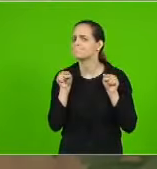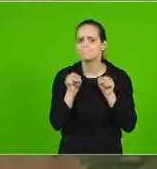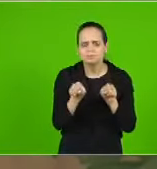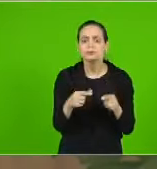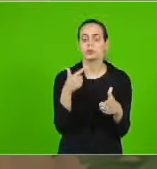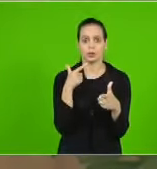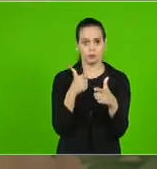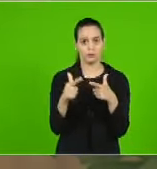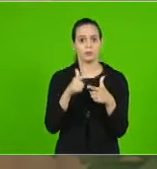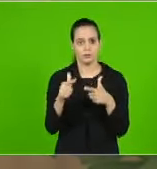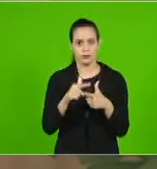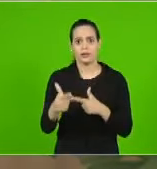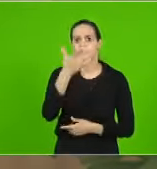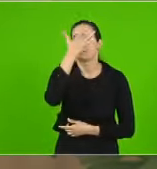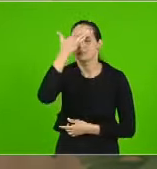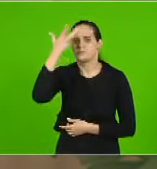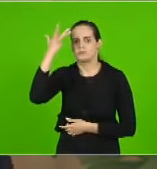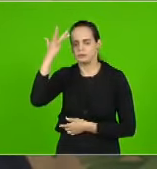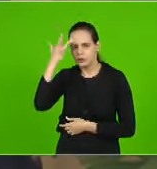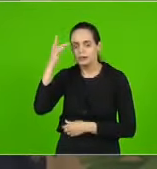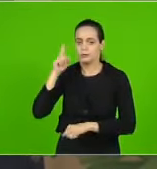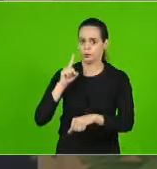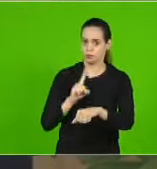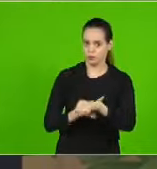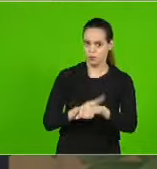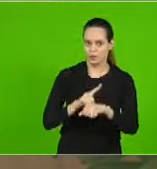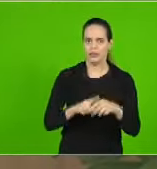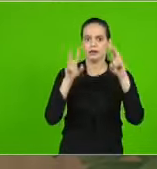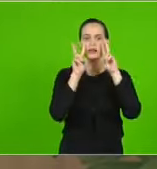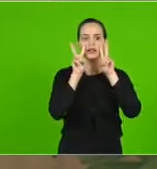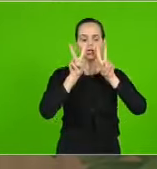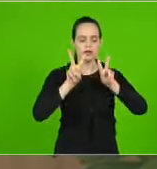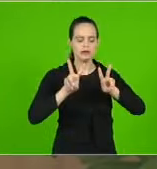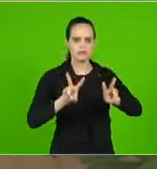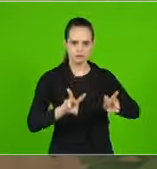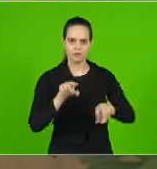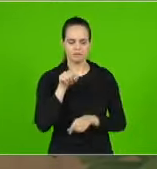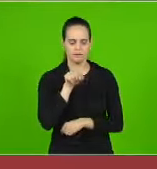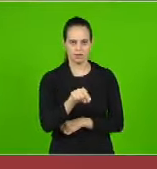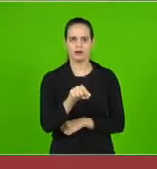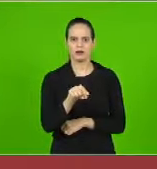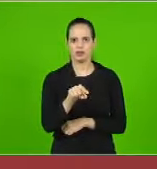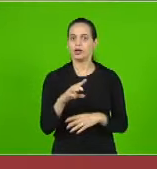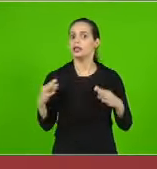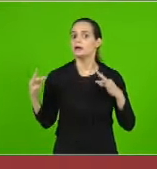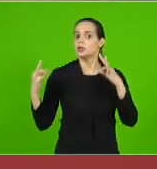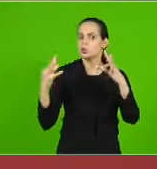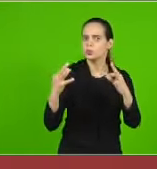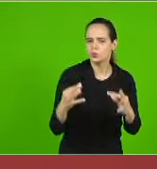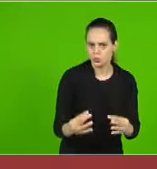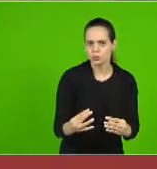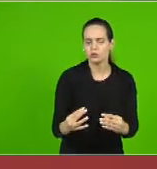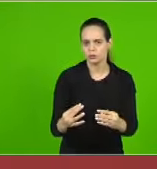И так это уже большая проблема для человека. Но когда он еще видит происшествия вокруг, вот